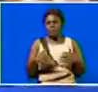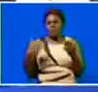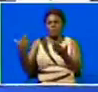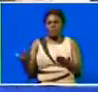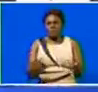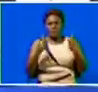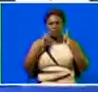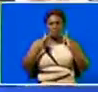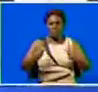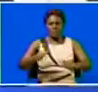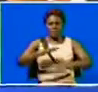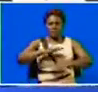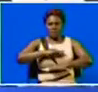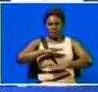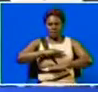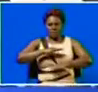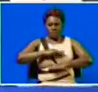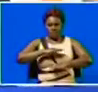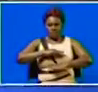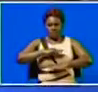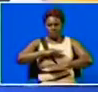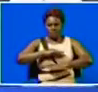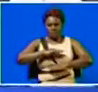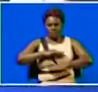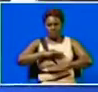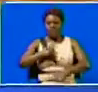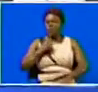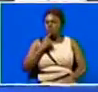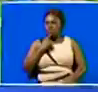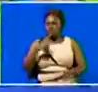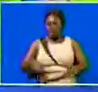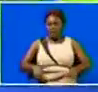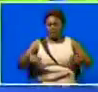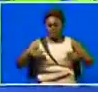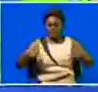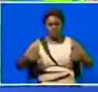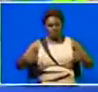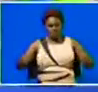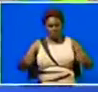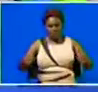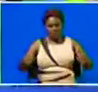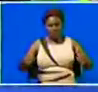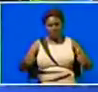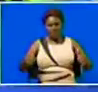ya kutosha saa hii kati ya Opokoni na Turkana. Kwa Turkana saa hii wanaishi na Opokoni.